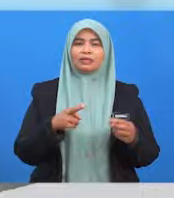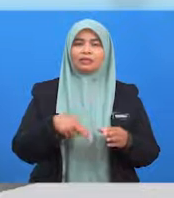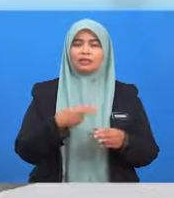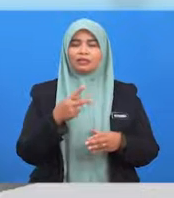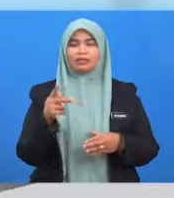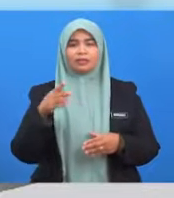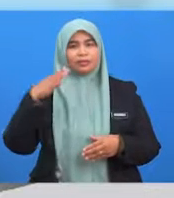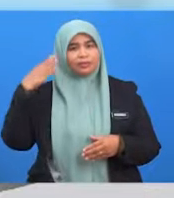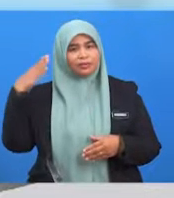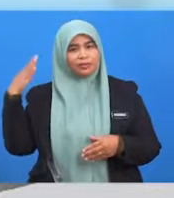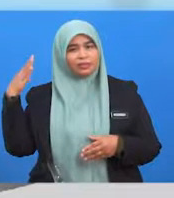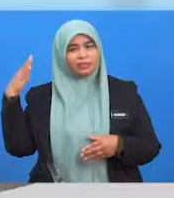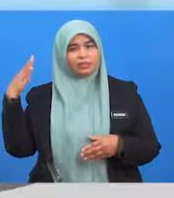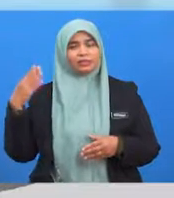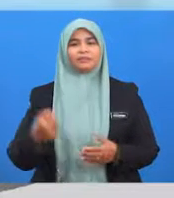menghasilkan bunyi.